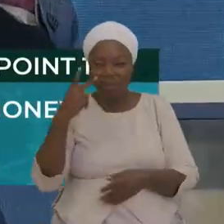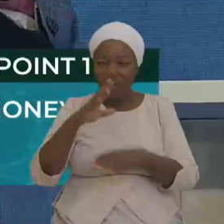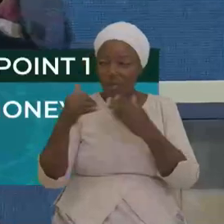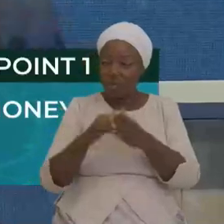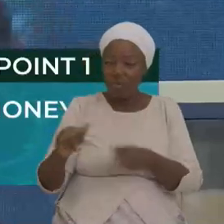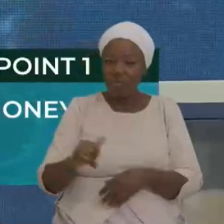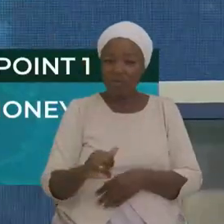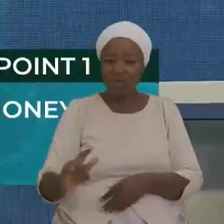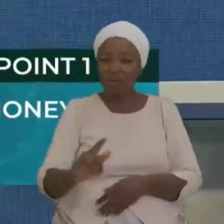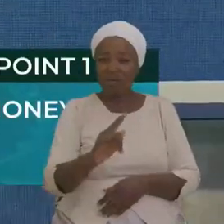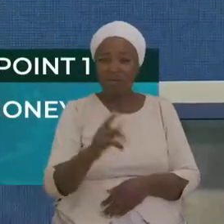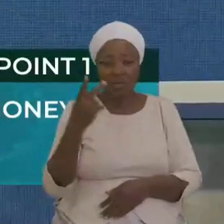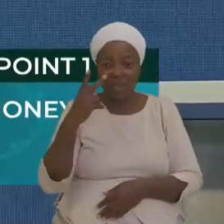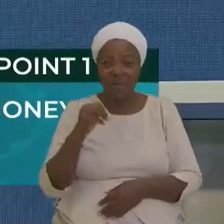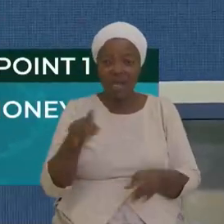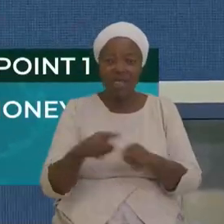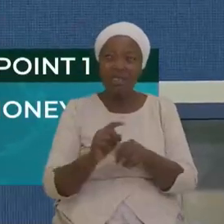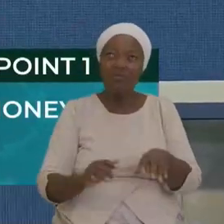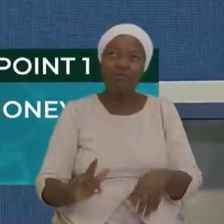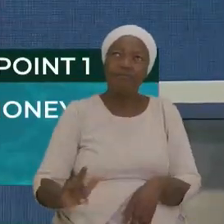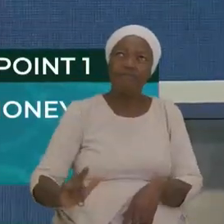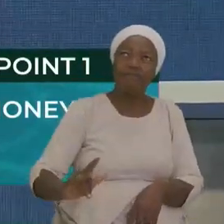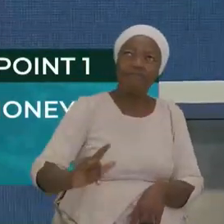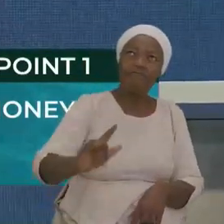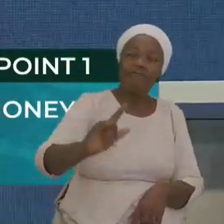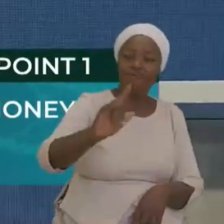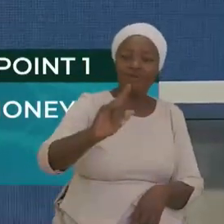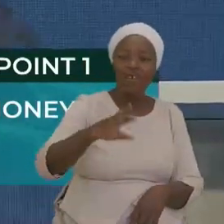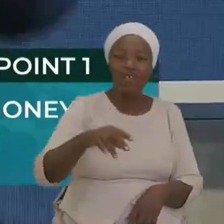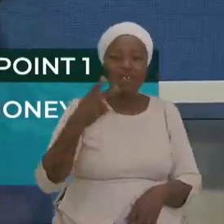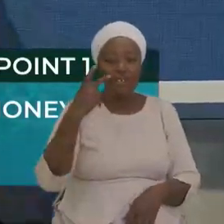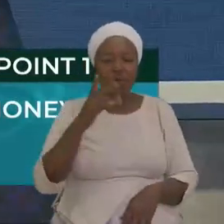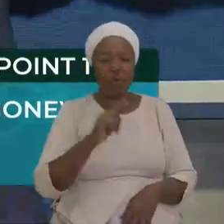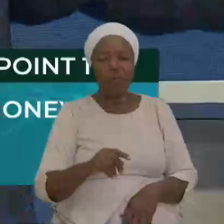ces avions-là, et qui prennent l'envol. Vous voyez